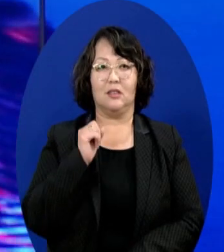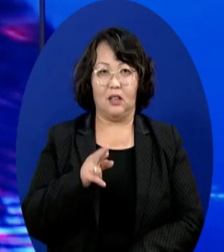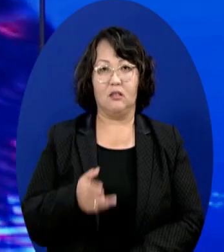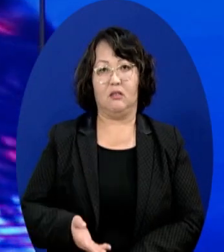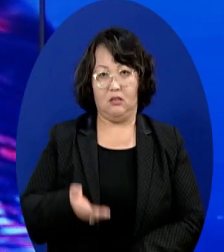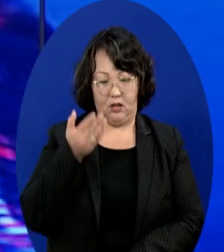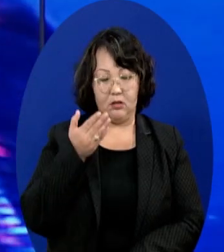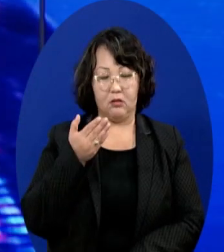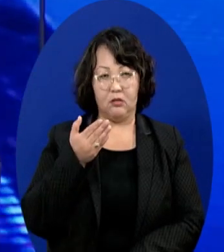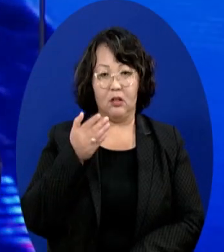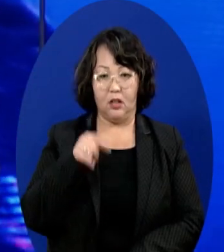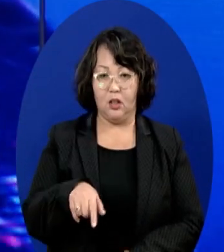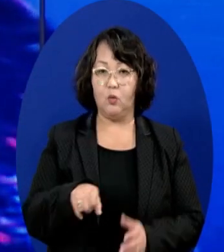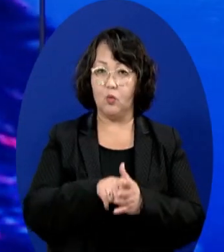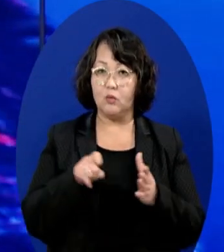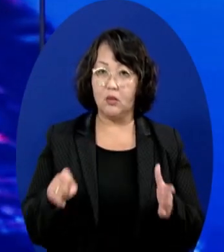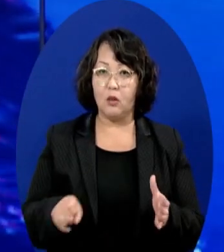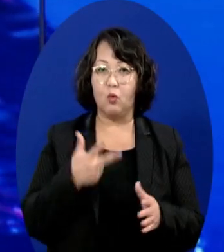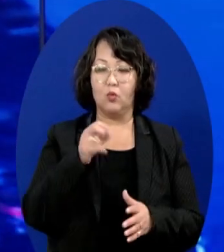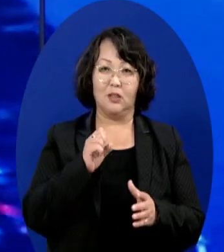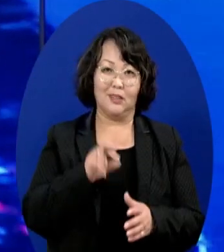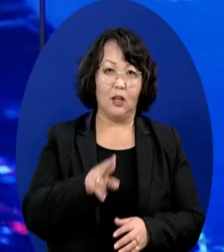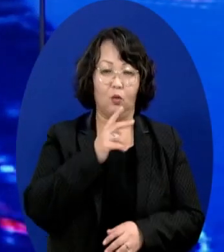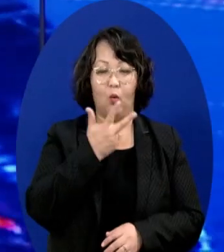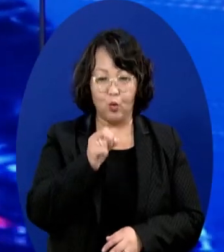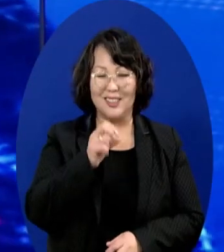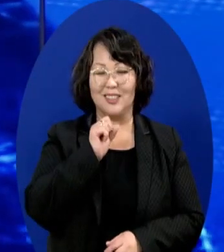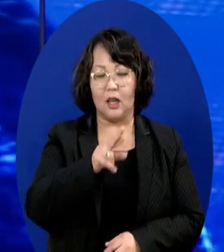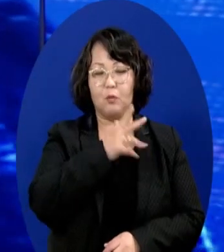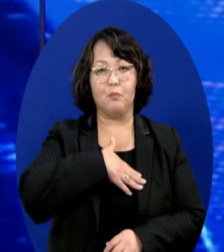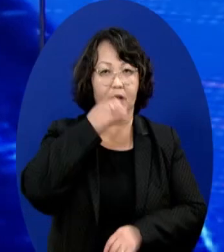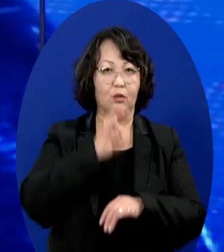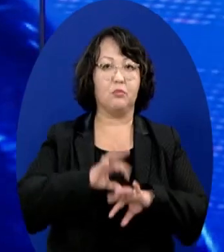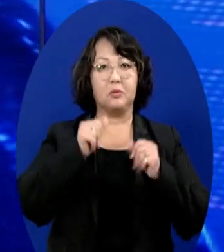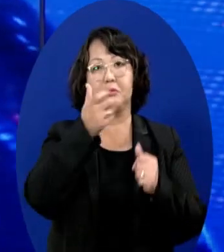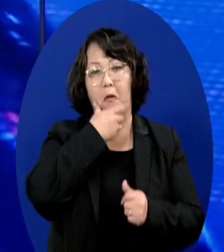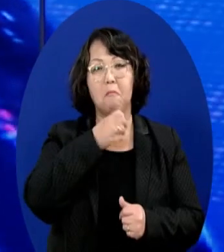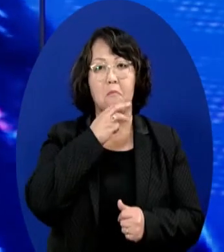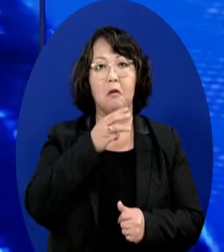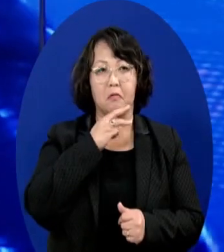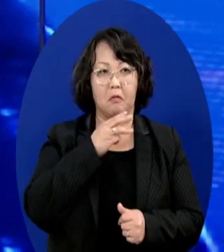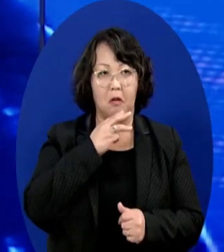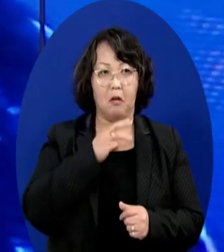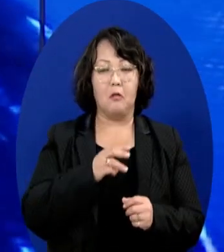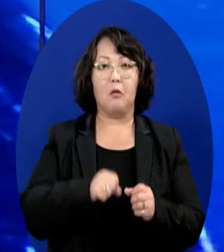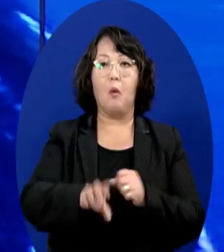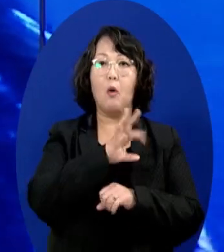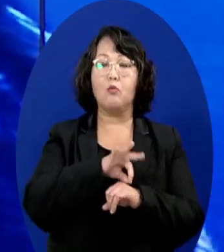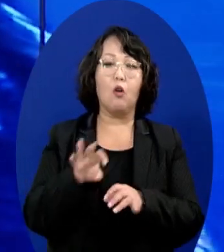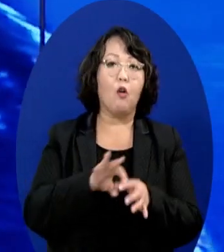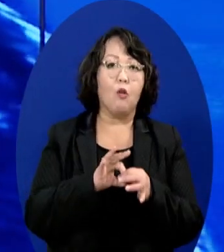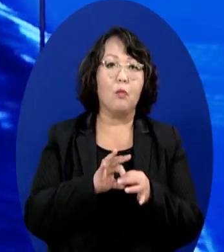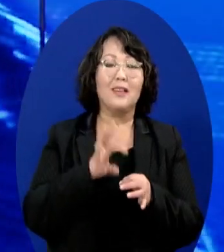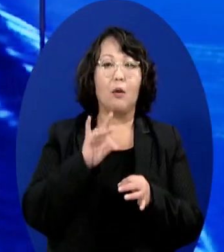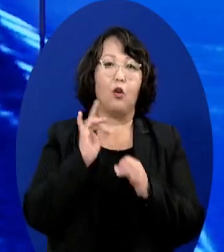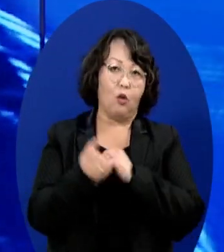давсаа. За энэ хооронд 30 сая гаруй хүн идэгсэн таатай мэдээлэлч мөн гарч байгаа. Үргэлжлүүлэн дэлхийн тахны хэмжээнд цар тахалтай холбоотойгоор